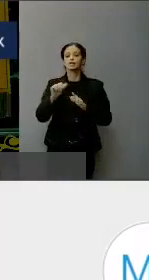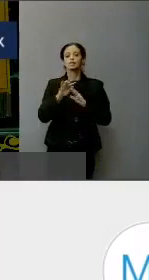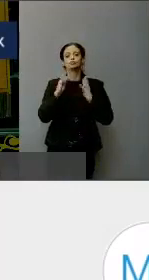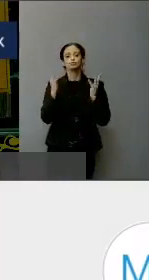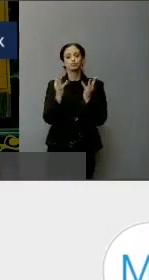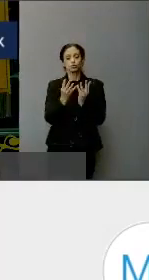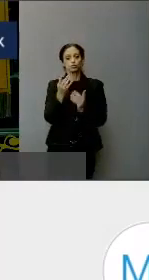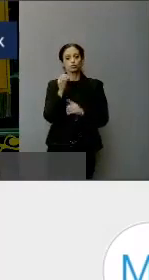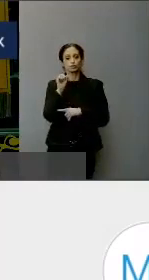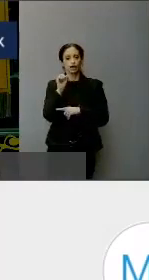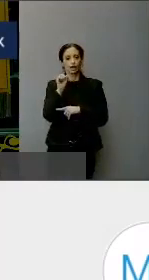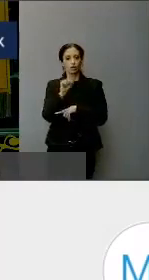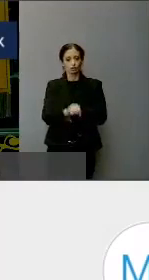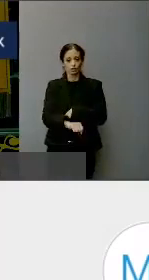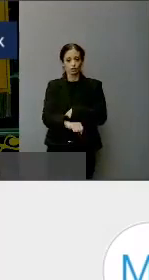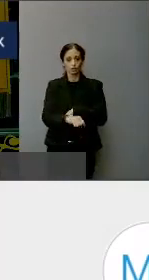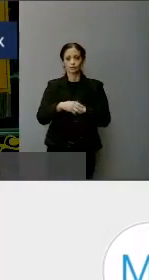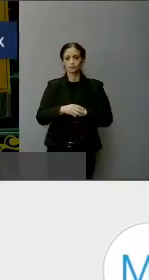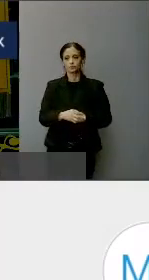è contrario